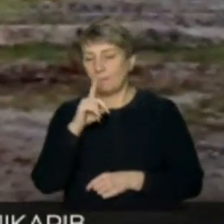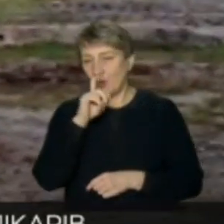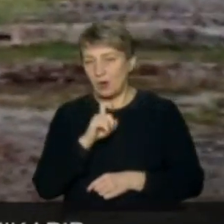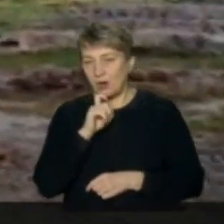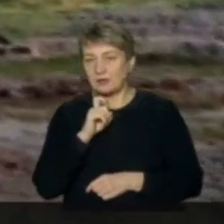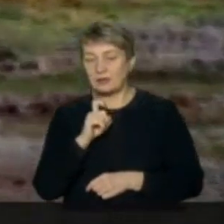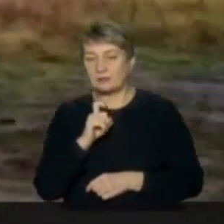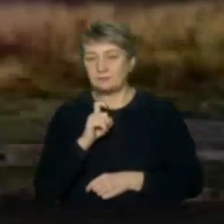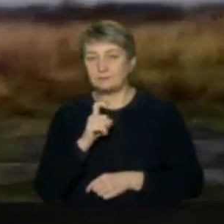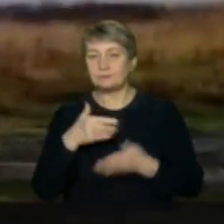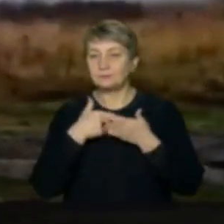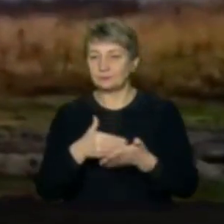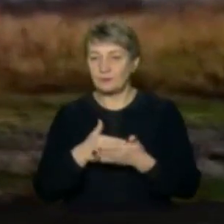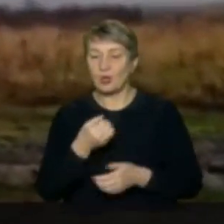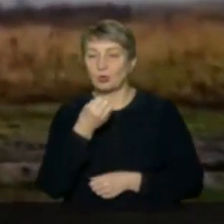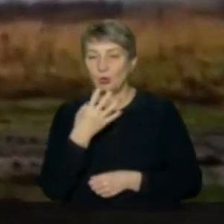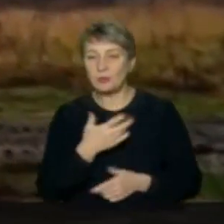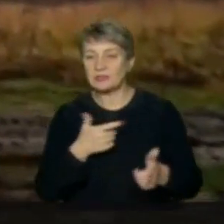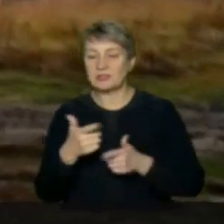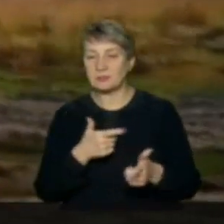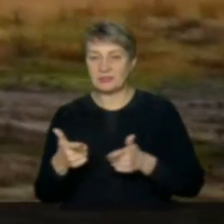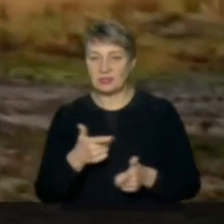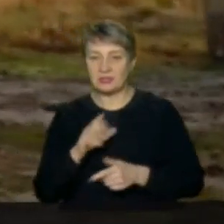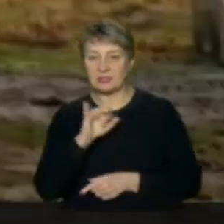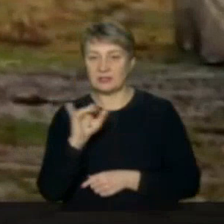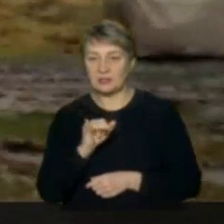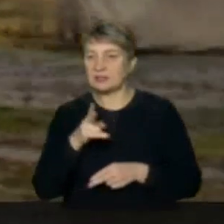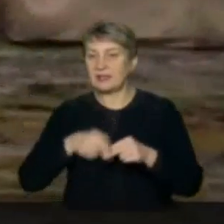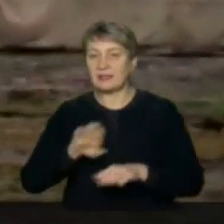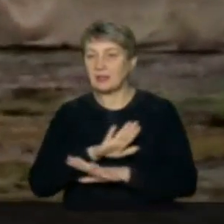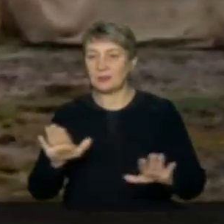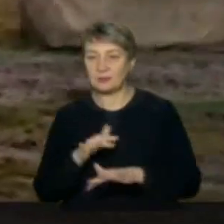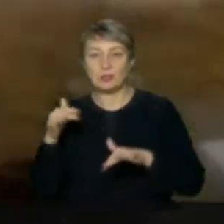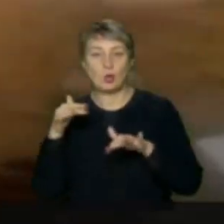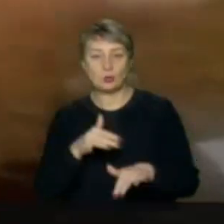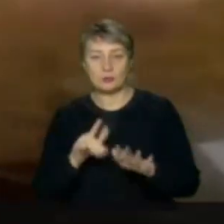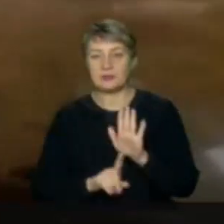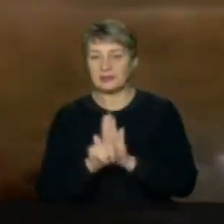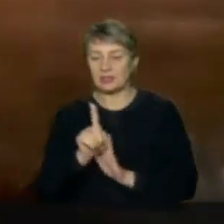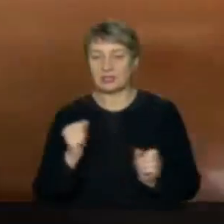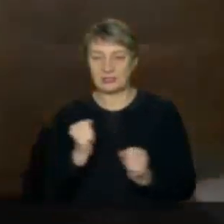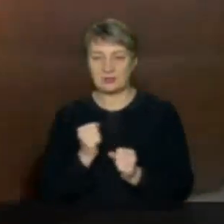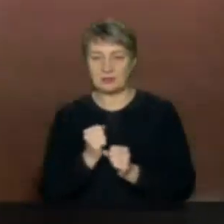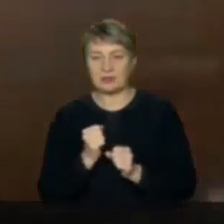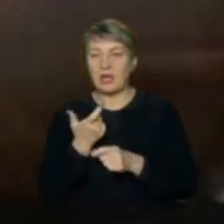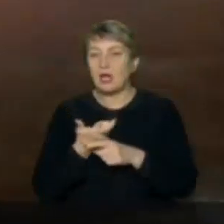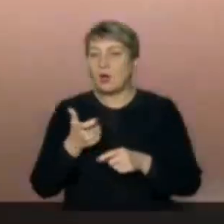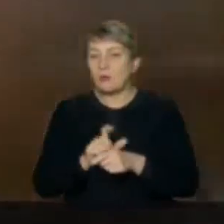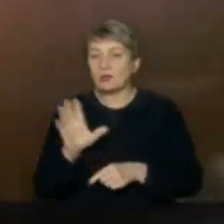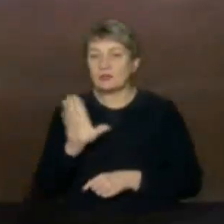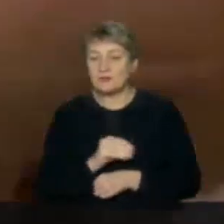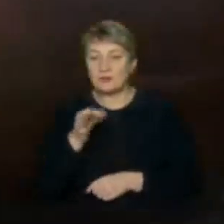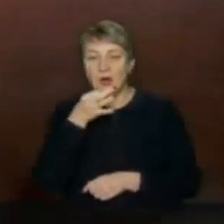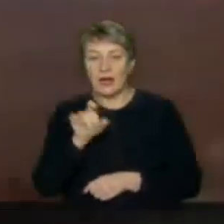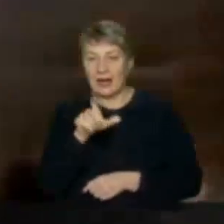Натомість добре забезпечені ЗСУ навряд чи припинять свій контрнаступ з початком зими. Більш того, експерти вважають,